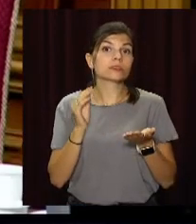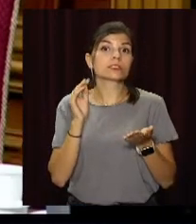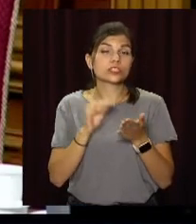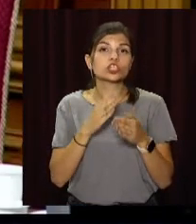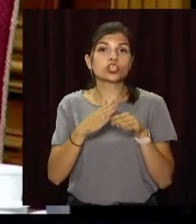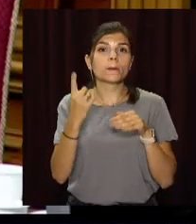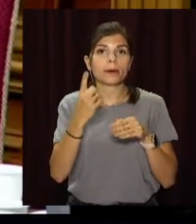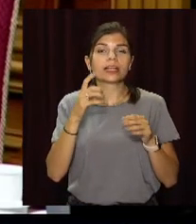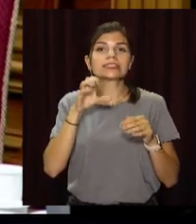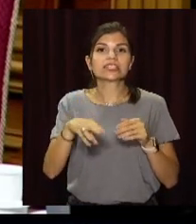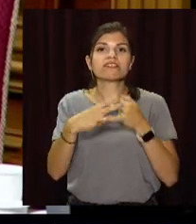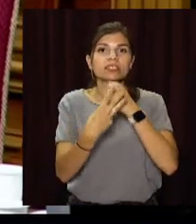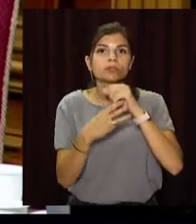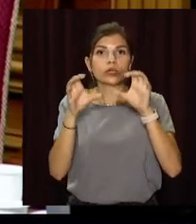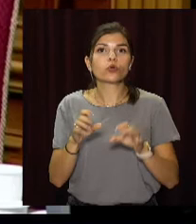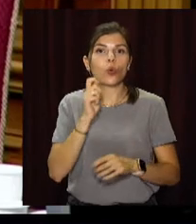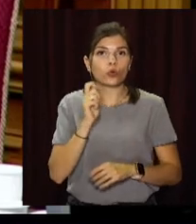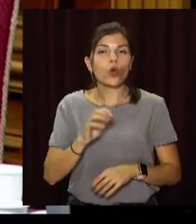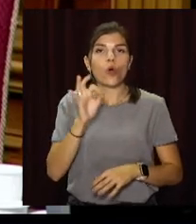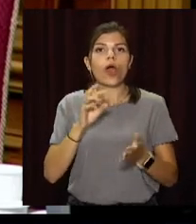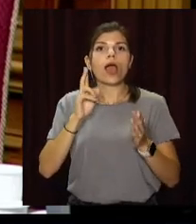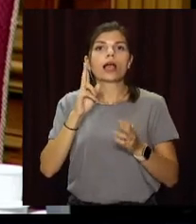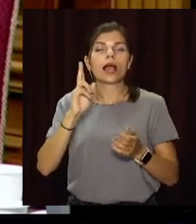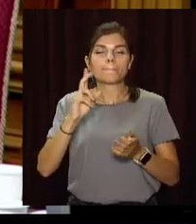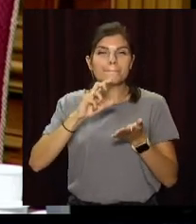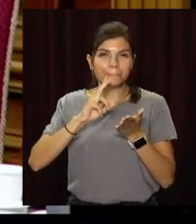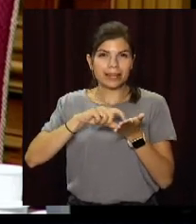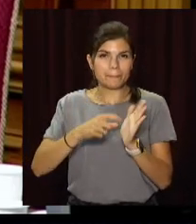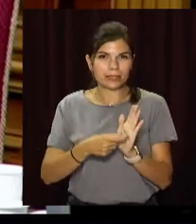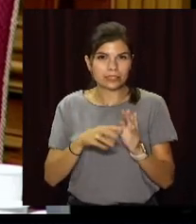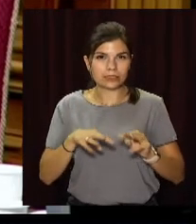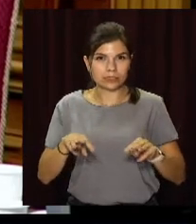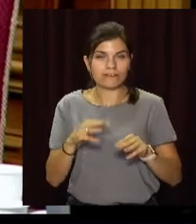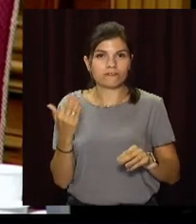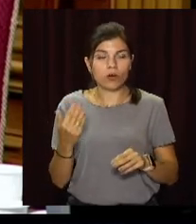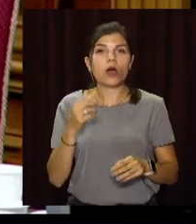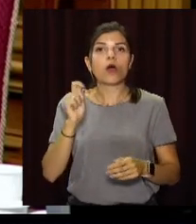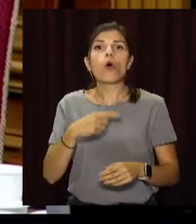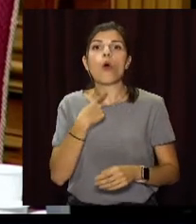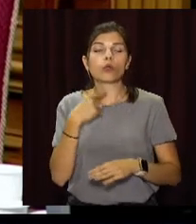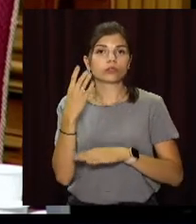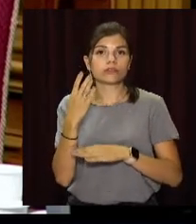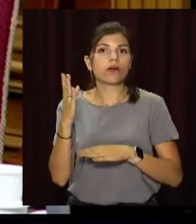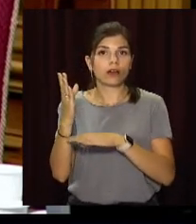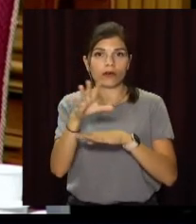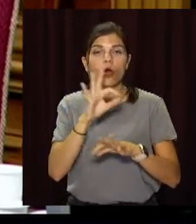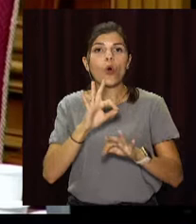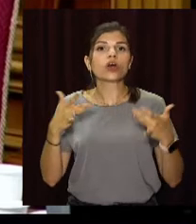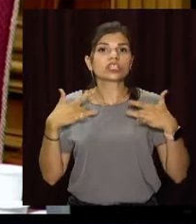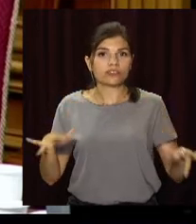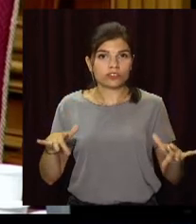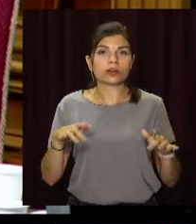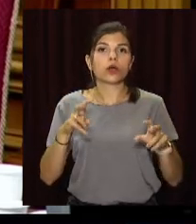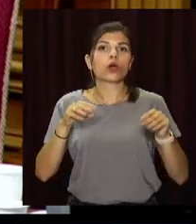частини 1 статті 18 Закону України про Кабінет міністрів України, ставлю на голосування пропозицію про звільнення